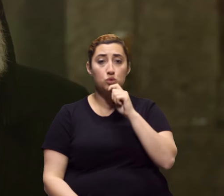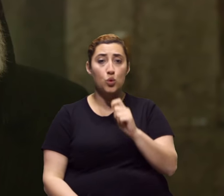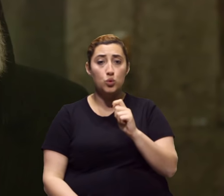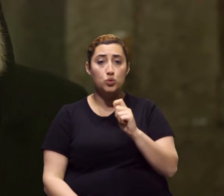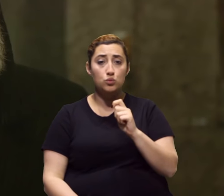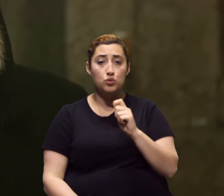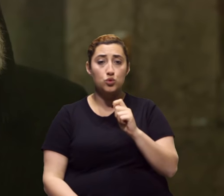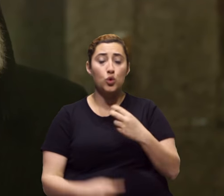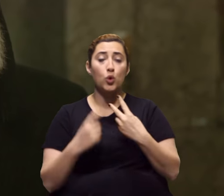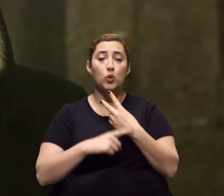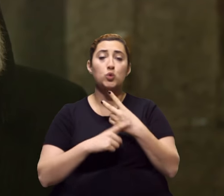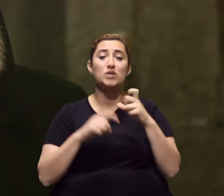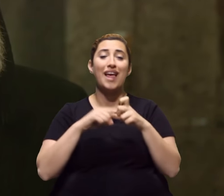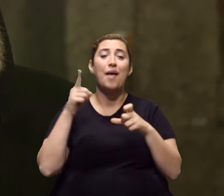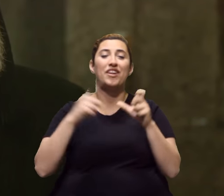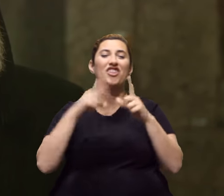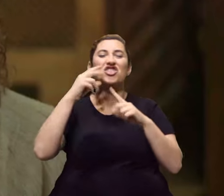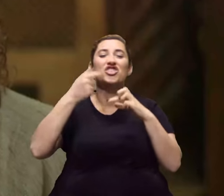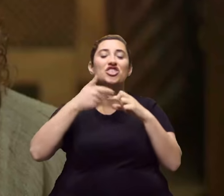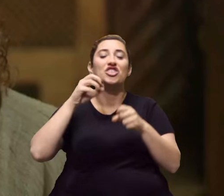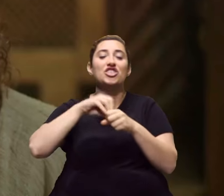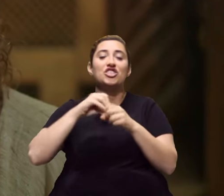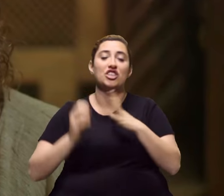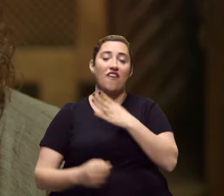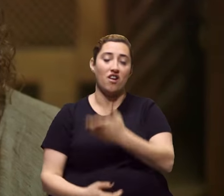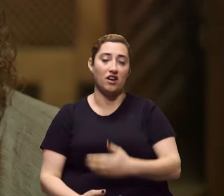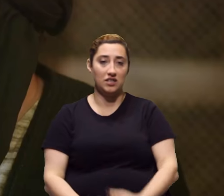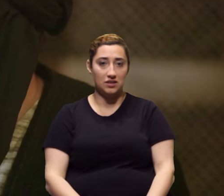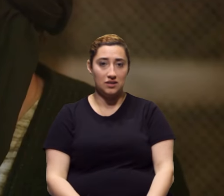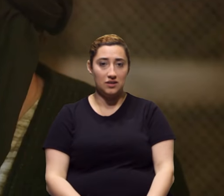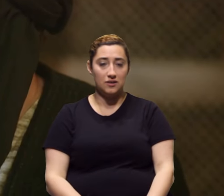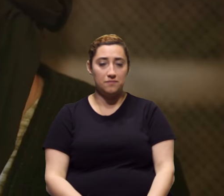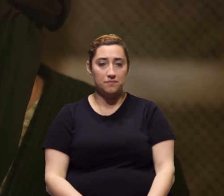sözümüz Yunus Emre'nin şiirleridir.